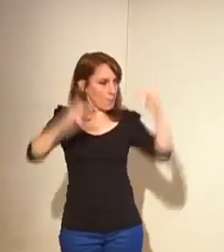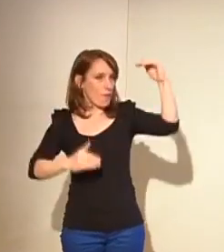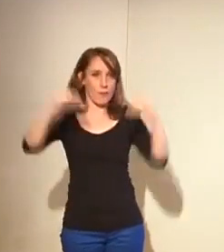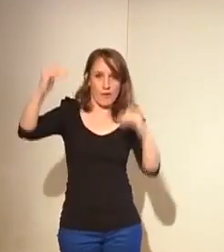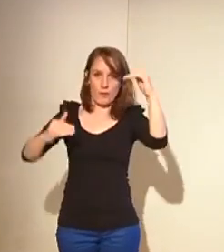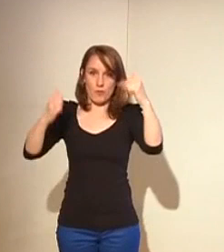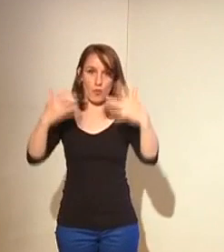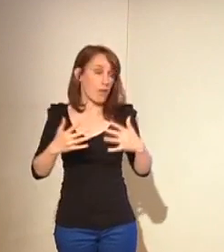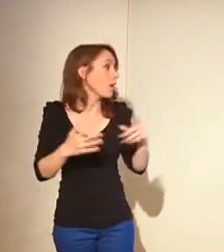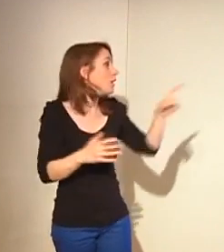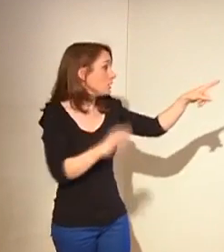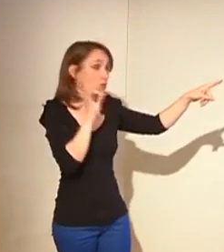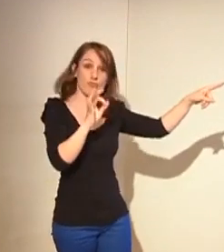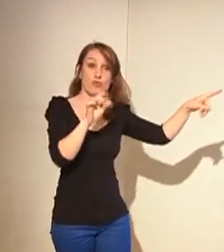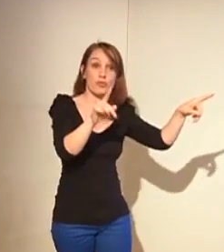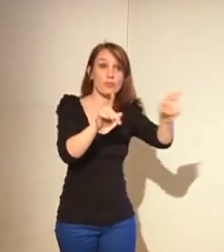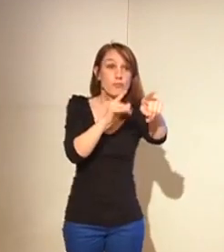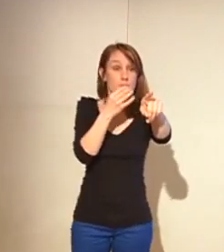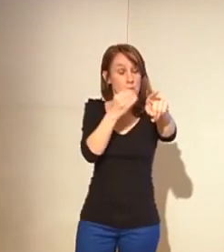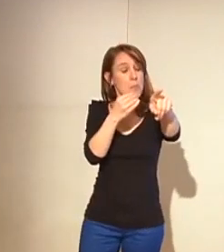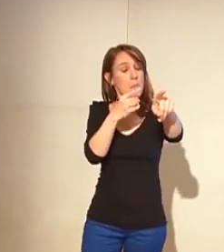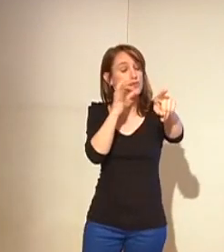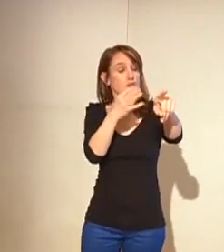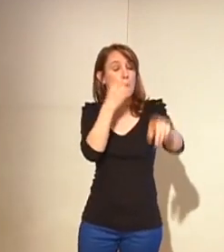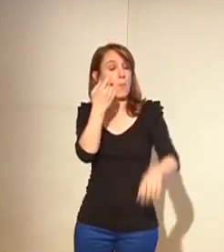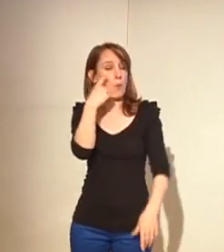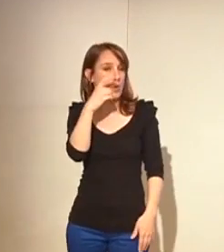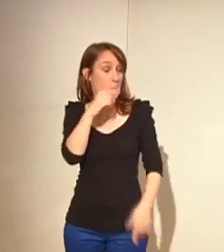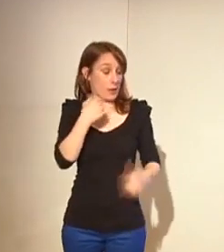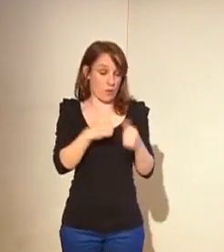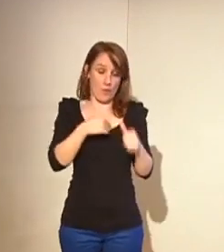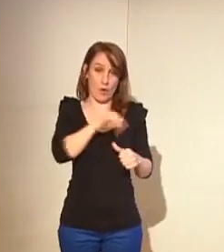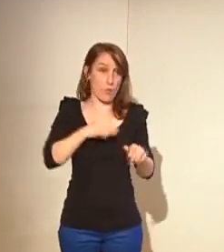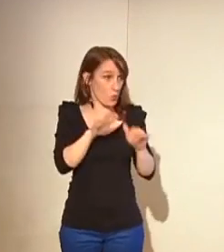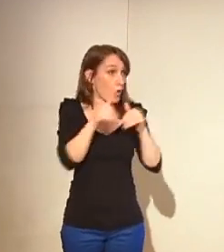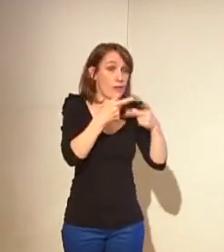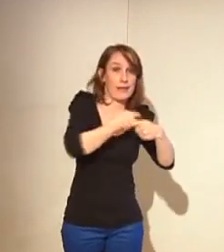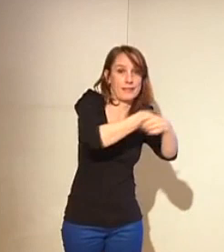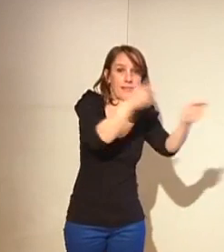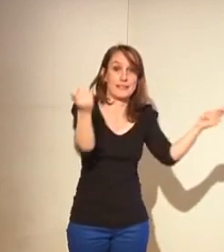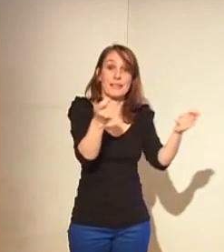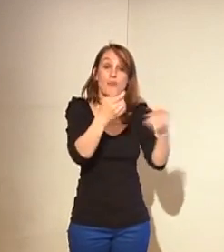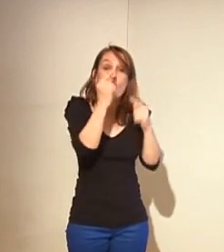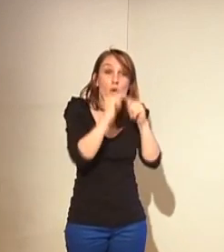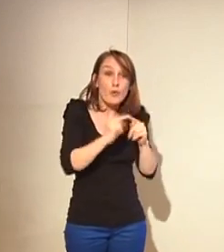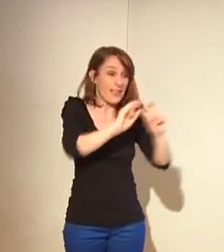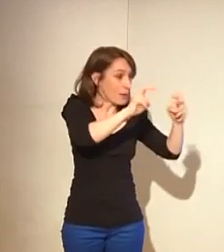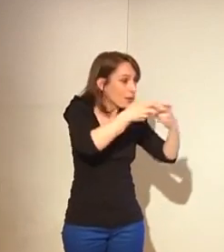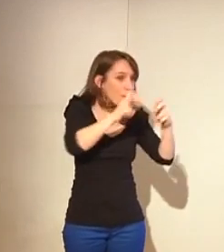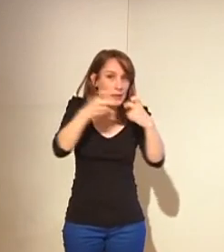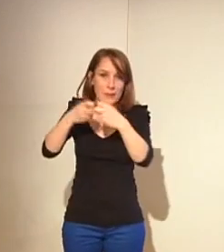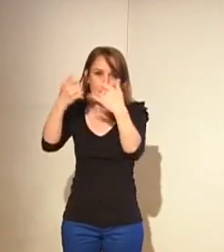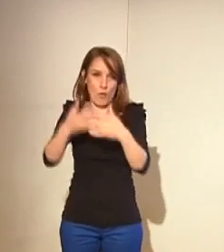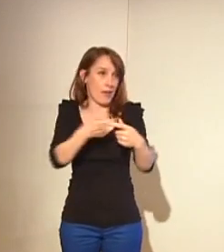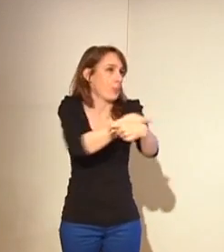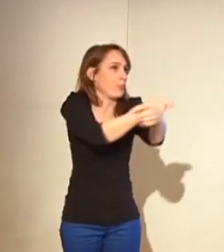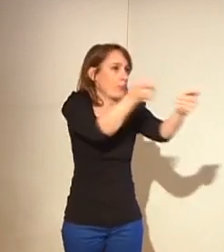remarque on est en train de le distribuer donc le le détail des des montants voilà histoire que ce soit plus clair pour tout